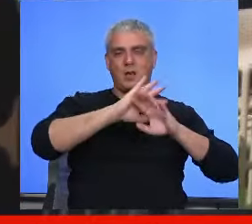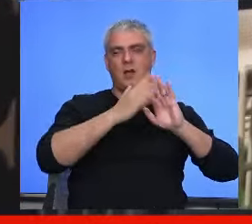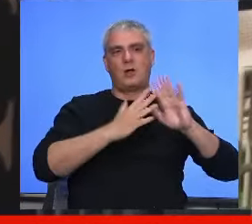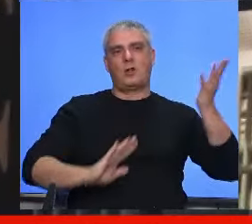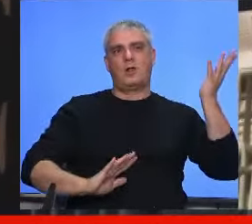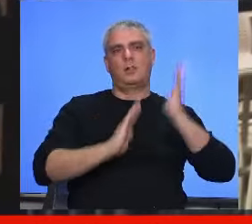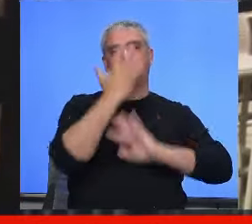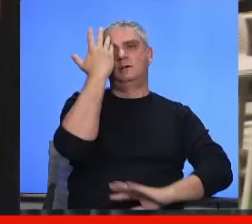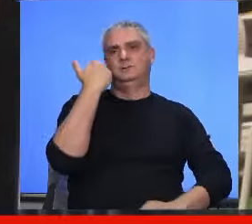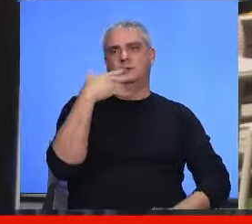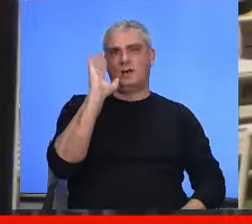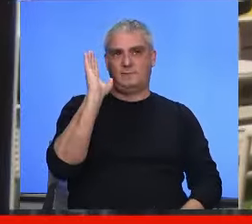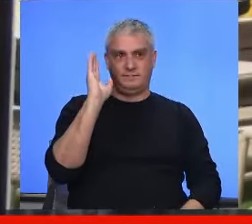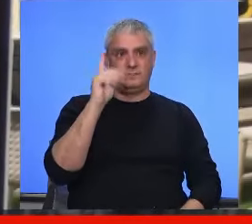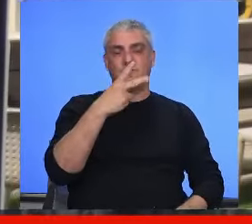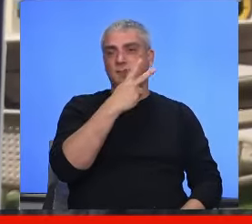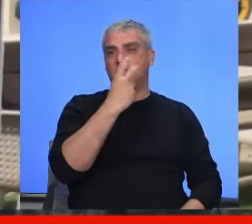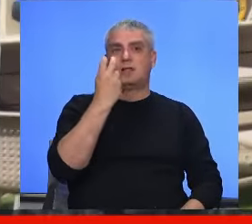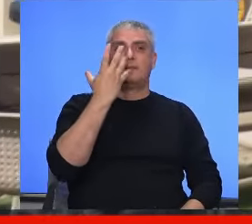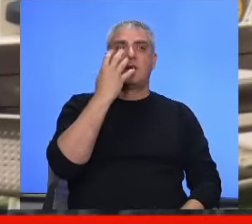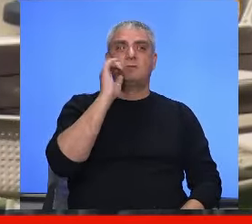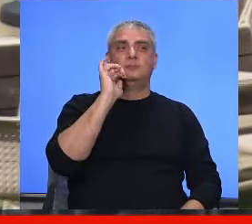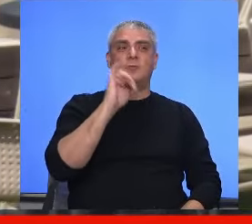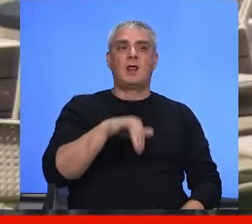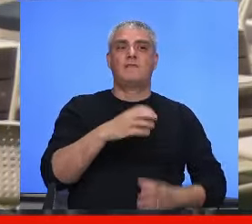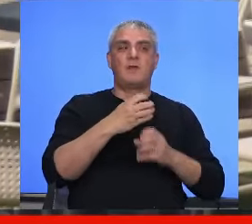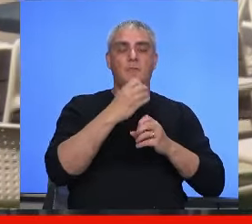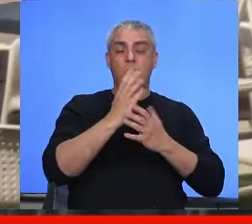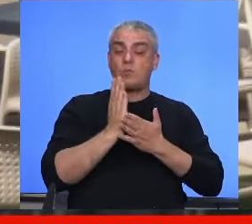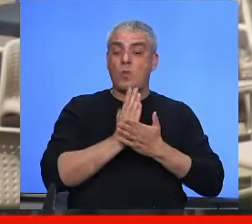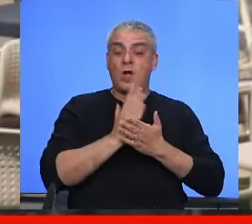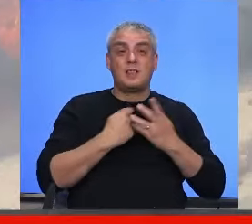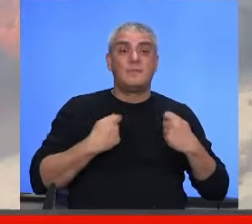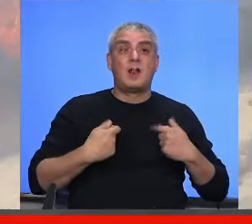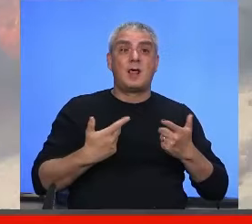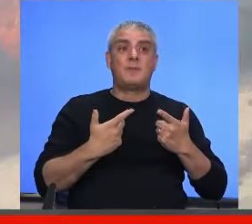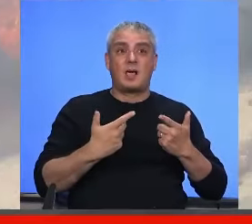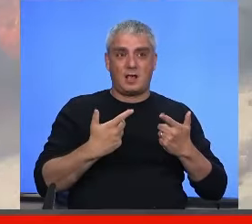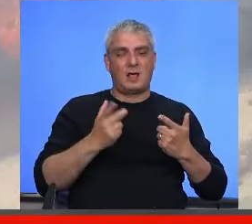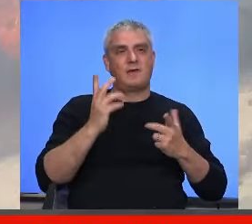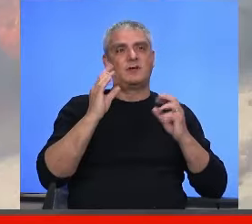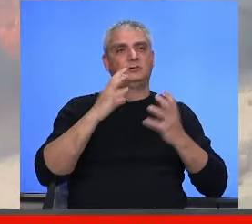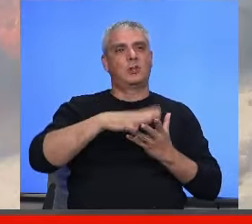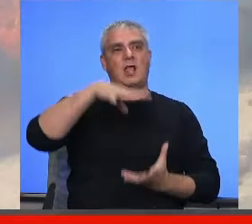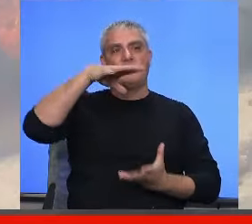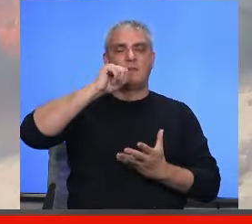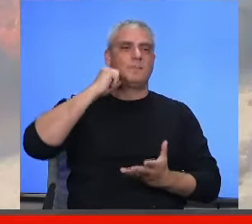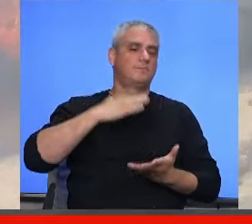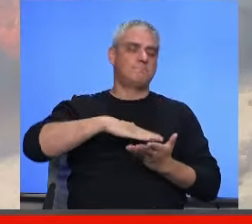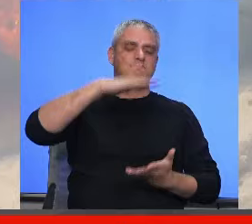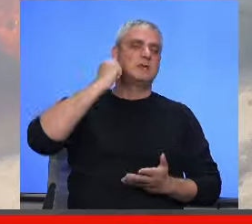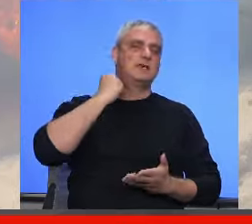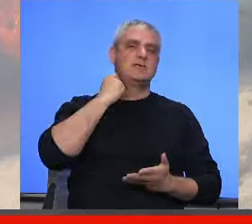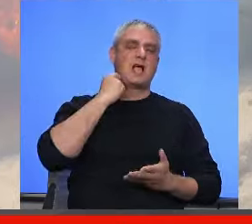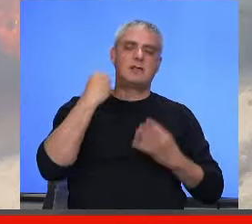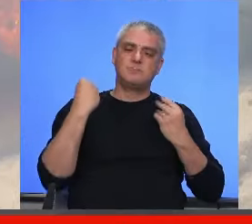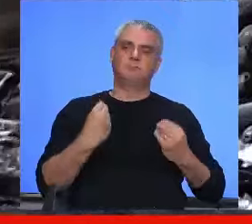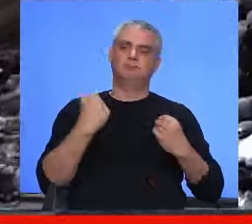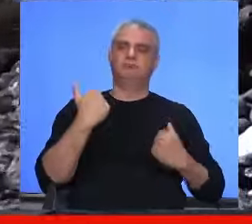עלה באש. כ-250 אלף בקבוקים מוכנים למחירה, ועשרות חביות מלאות ביין